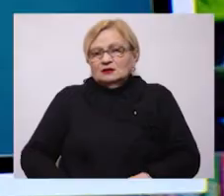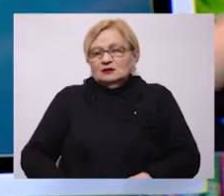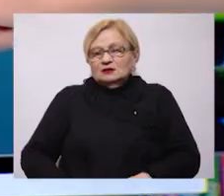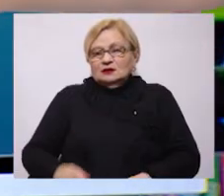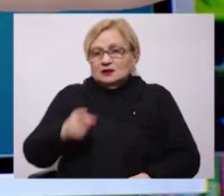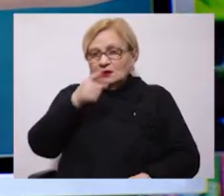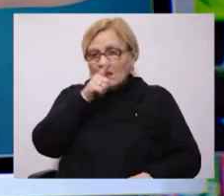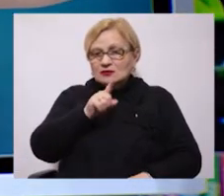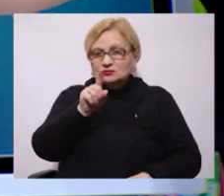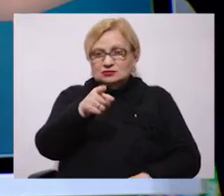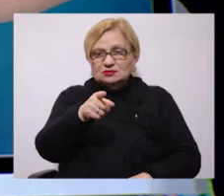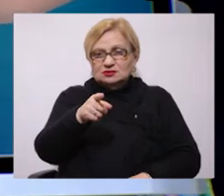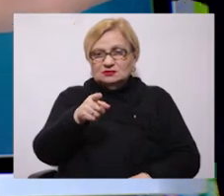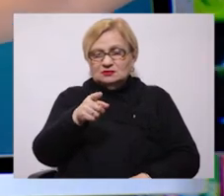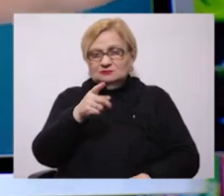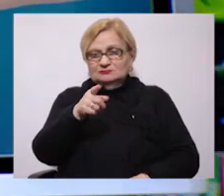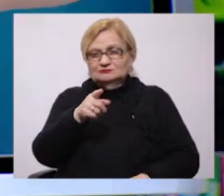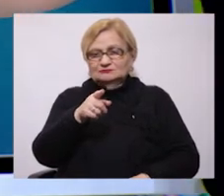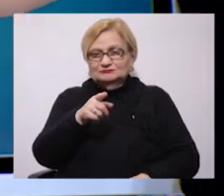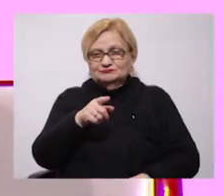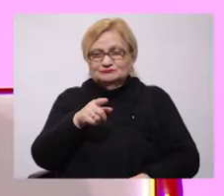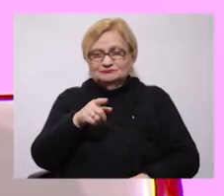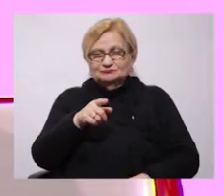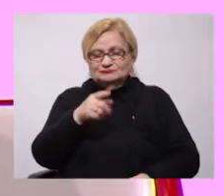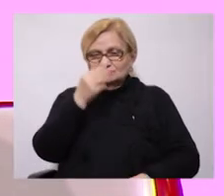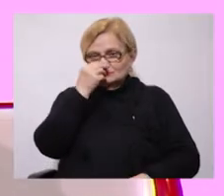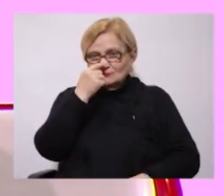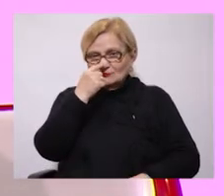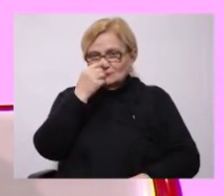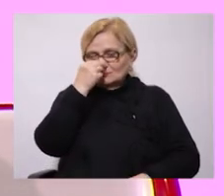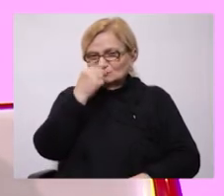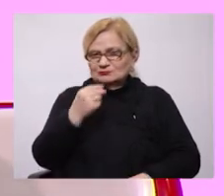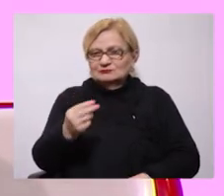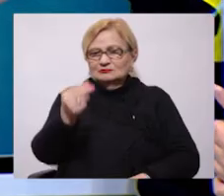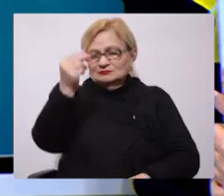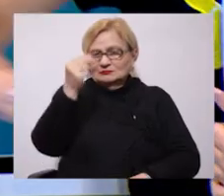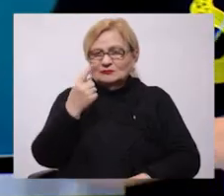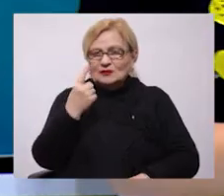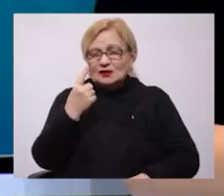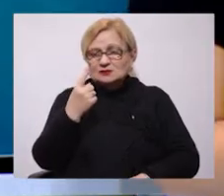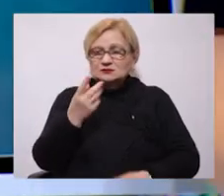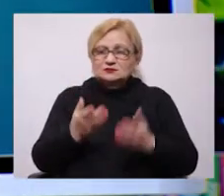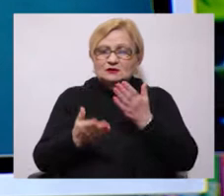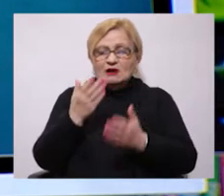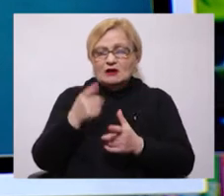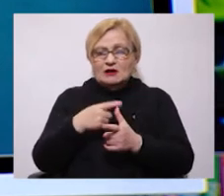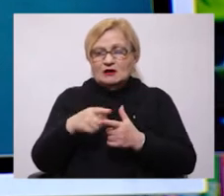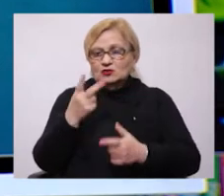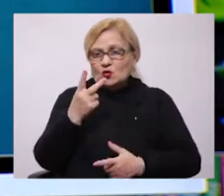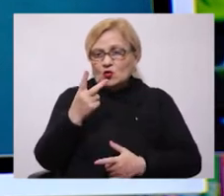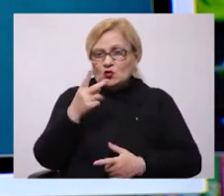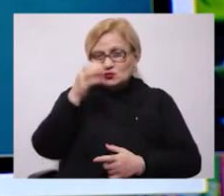მარტორქა აი ასე გამოიყურება. მას წინ ცხვირზე ერთი ან ორი რქა